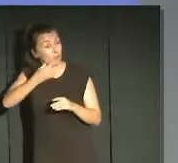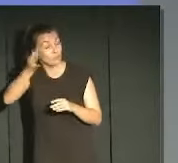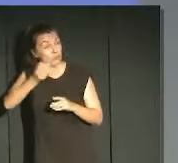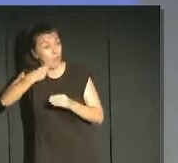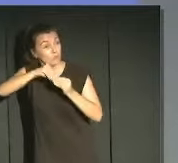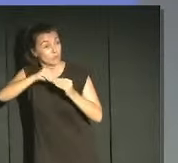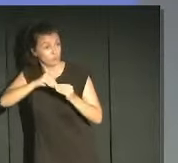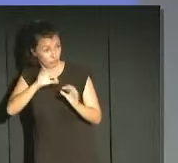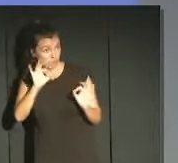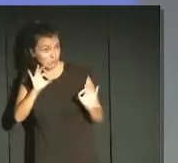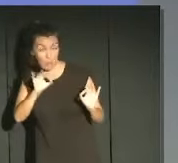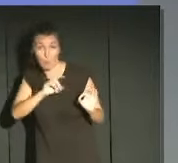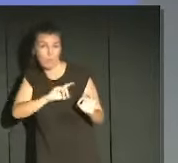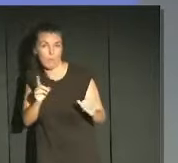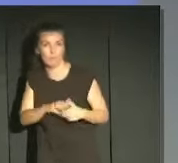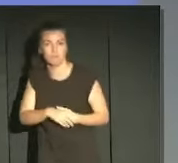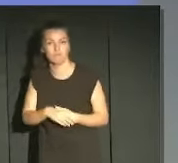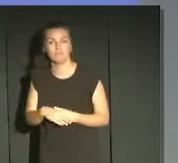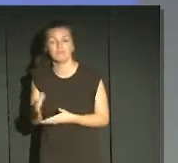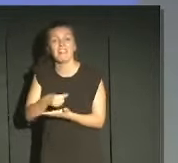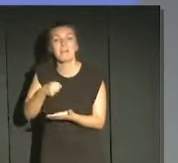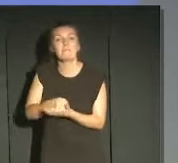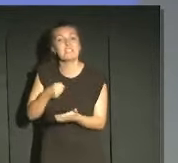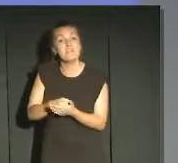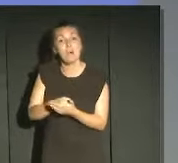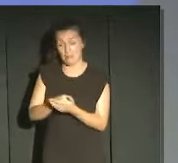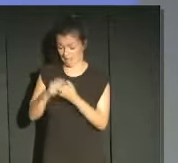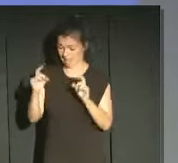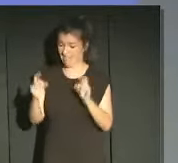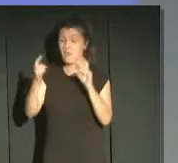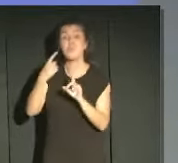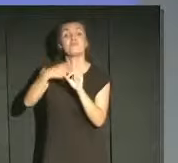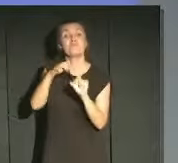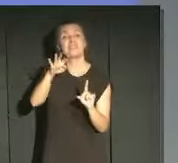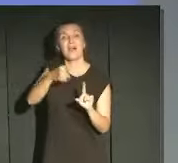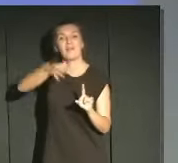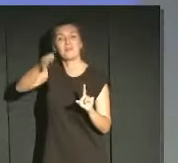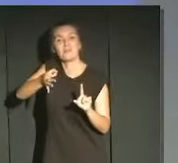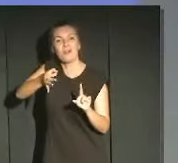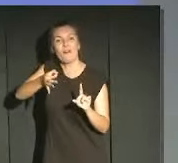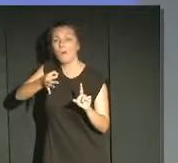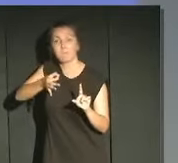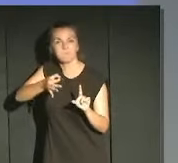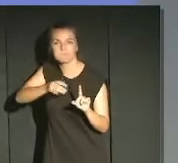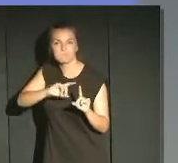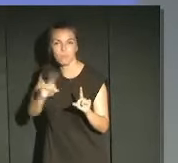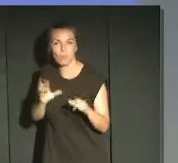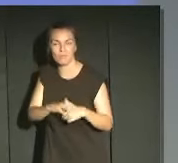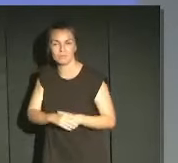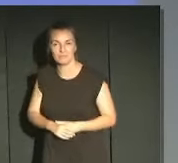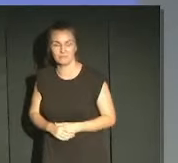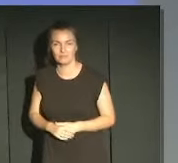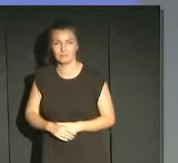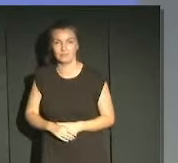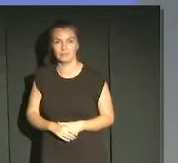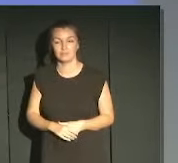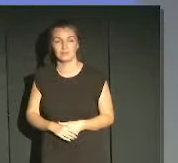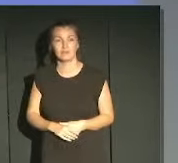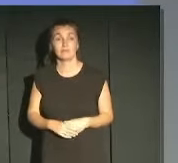est-ce que le SMIC le salaire minimum est à plus de 40 % par rapport à l'Hexagone absolument pas et si la vie est